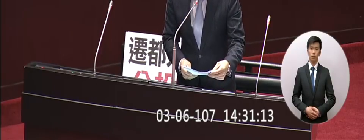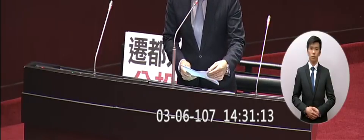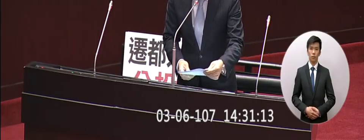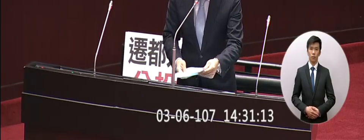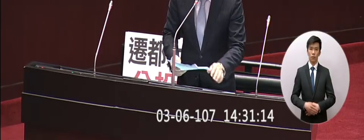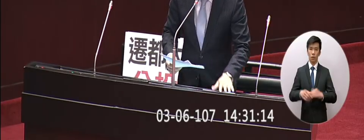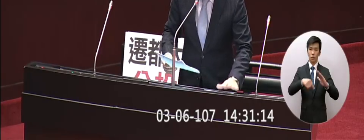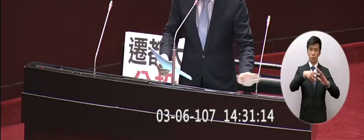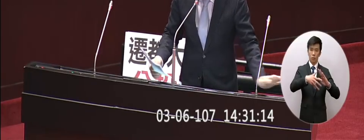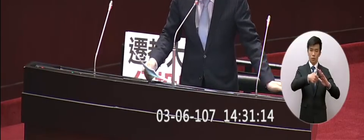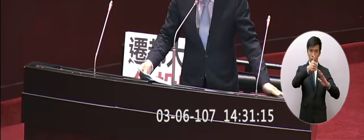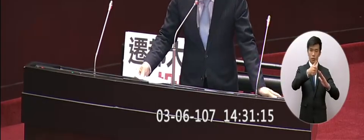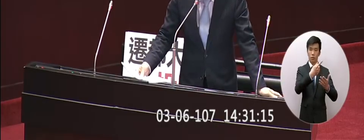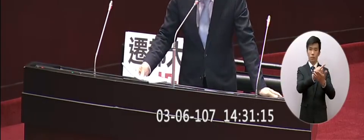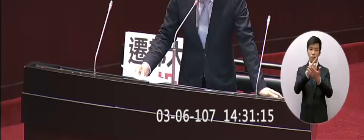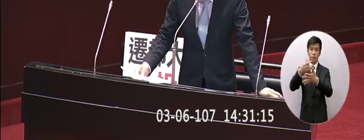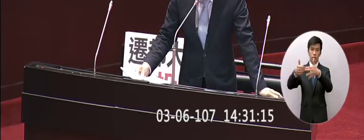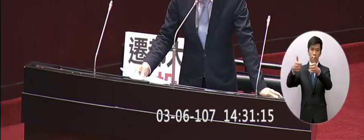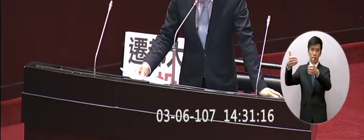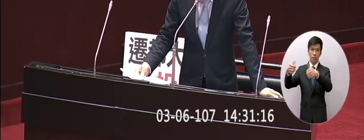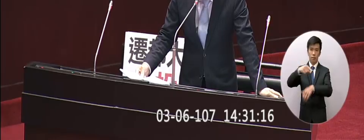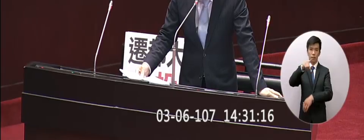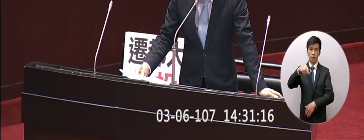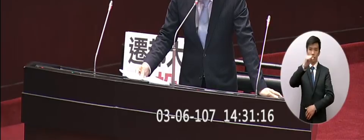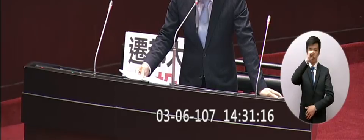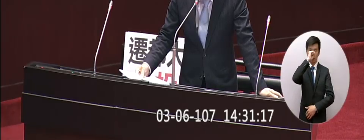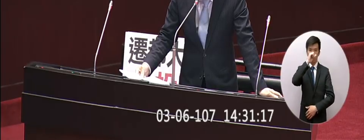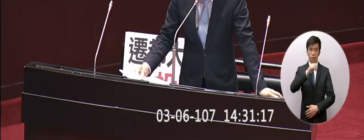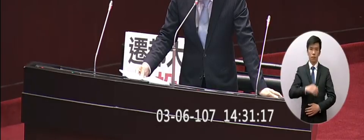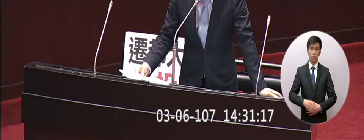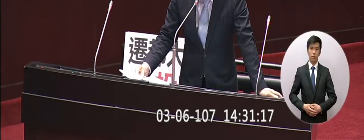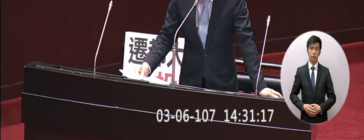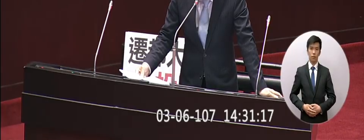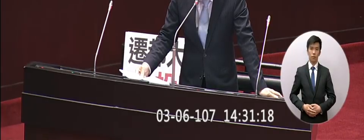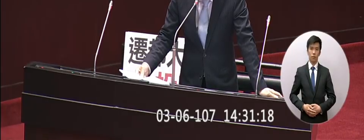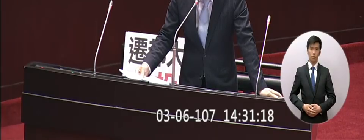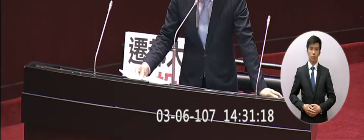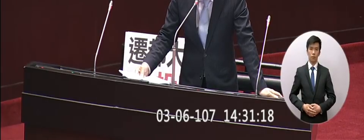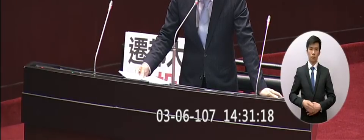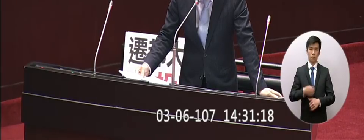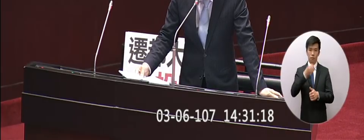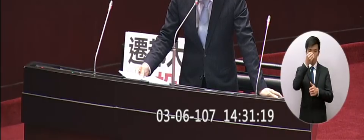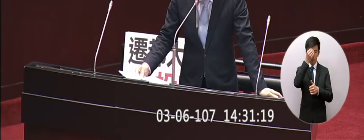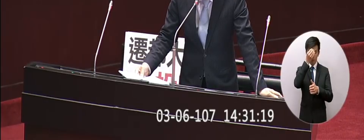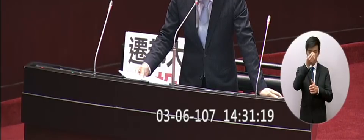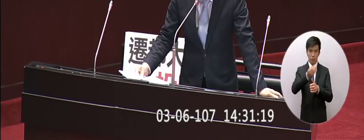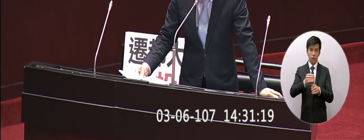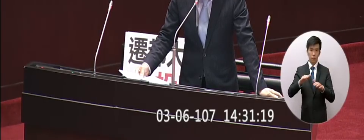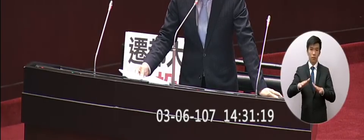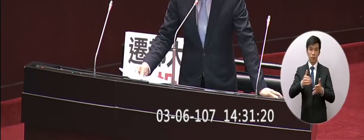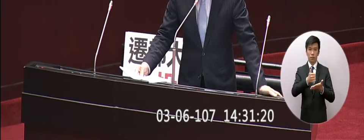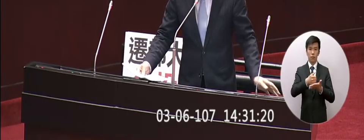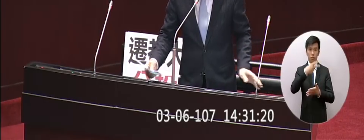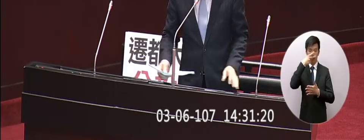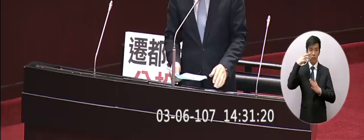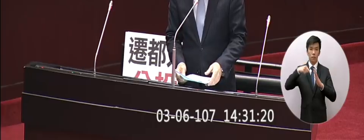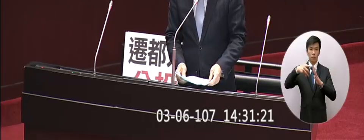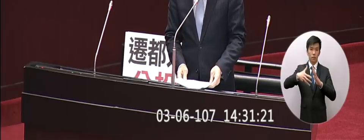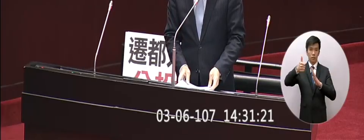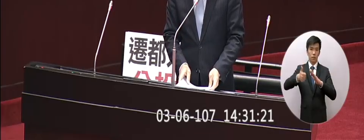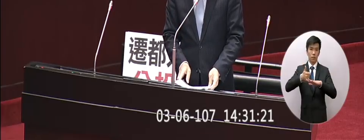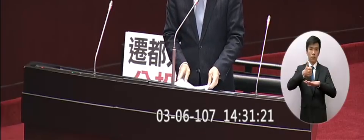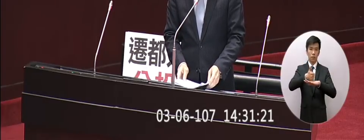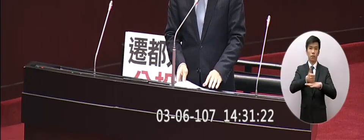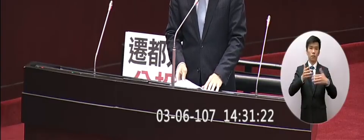啊，院长还有各位长官，大家好，请院长，主席先邀请我们行政院的赖院长， 请赖院